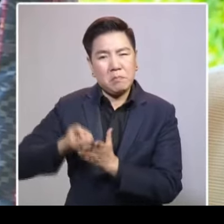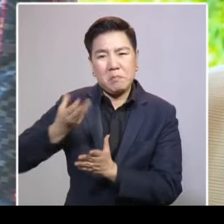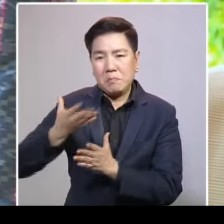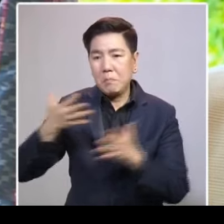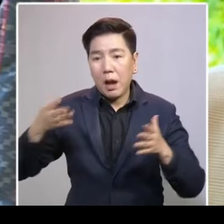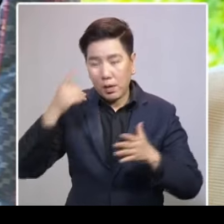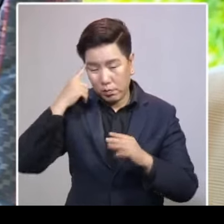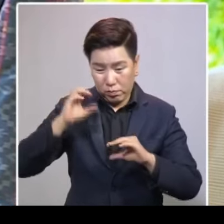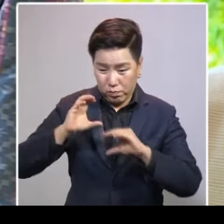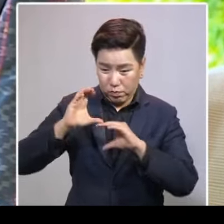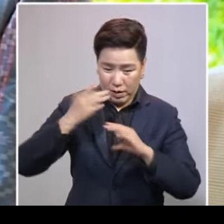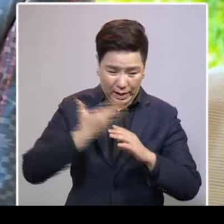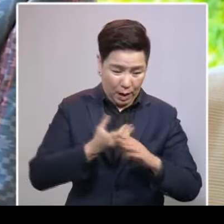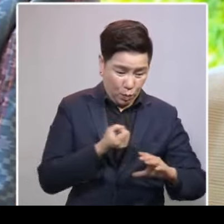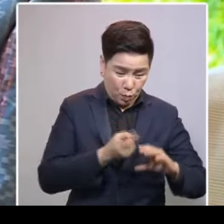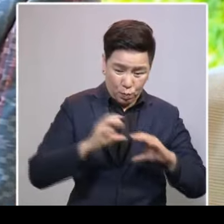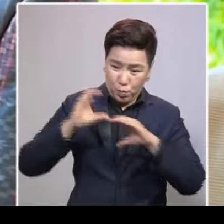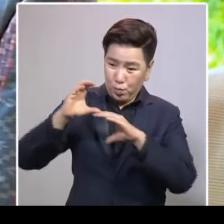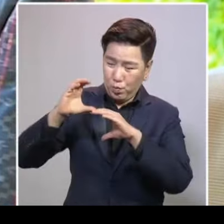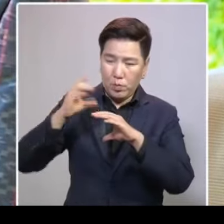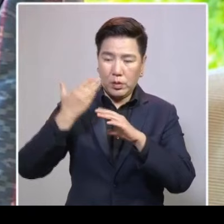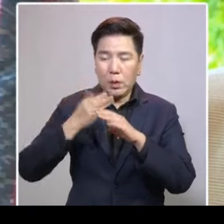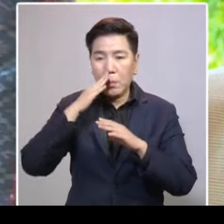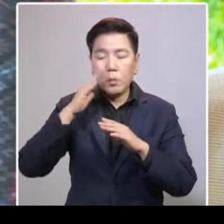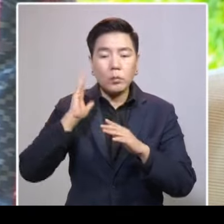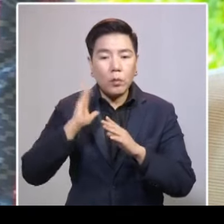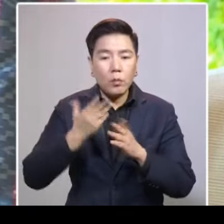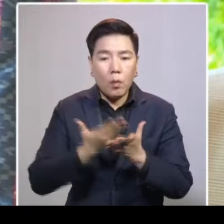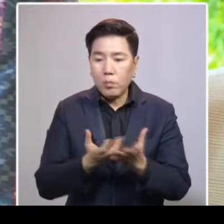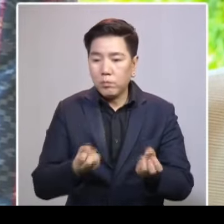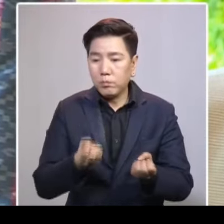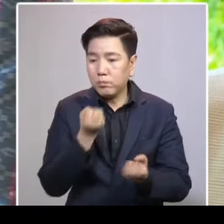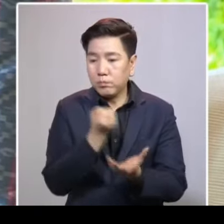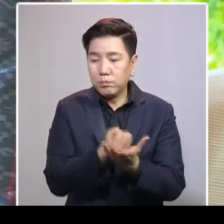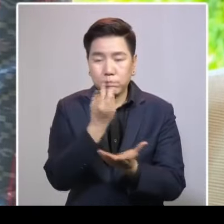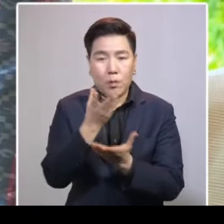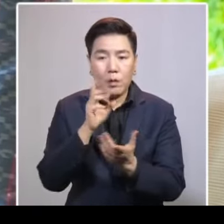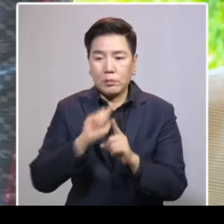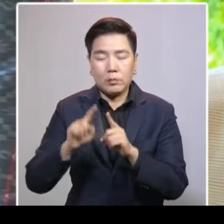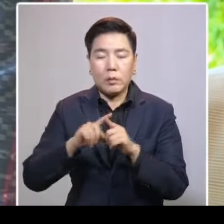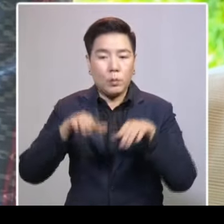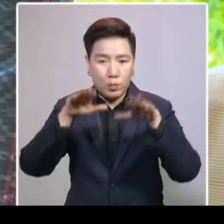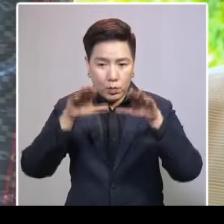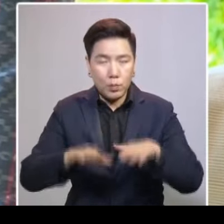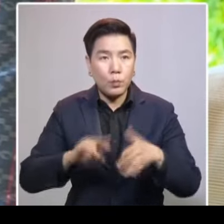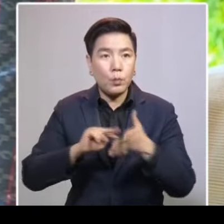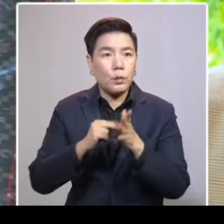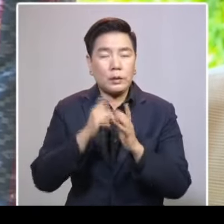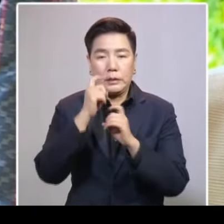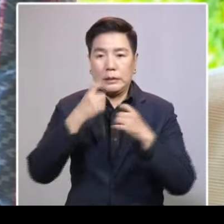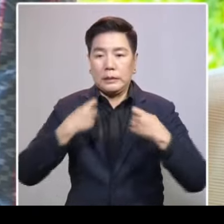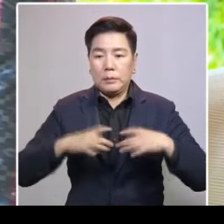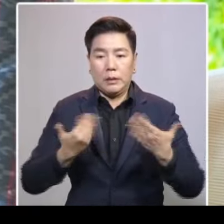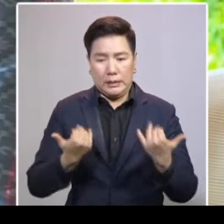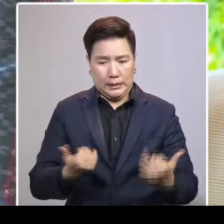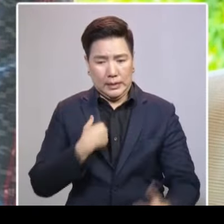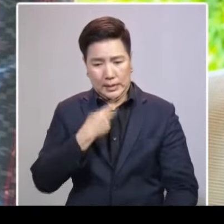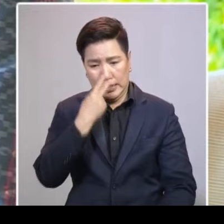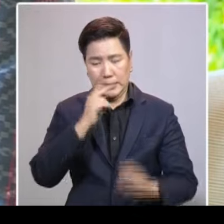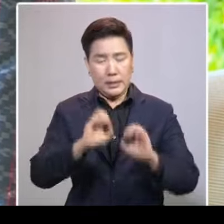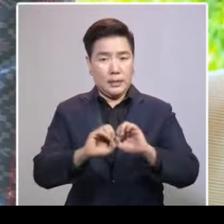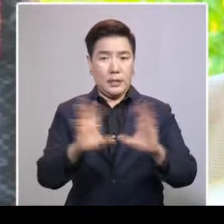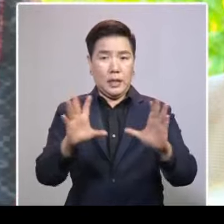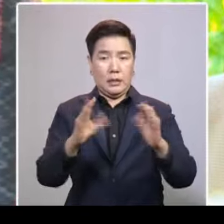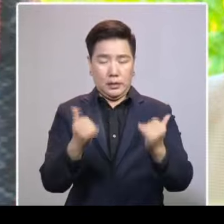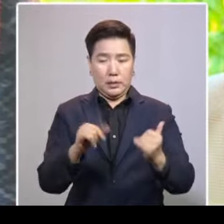ครับถ้าเกิดลดดอกเบี้ยเรื่องของการที่จะเกิดเงินเฟ้อเนี่ยผมว่าความเสี่ยงเนี่ยเกือบไม่มีเลยนะครับตรงนี้ก็ชัดเจนอยู่แล้วนะ